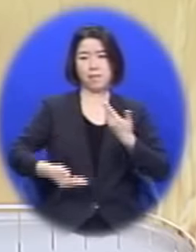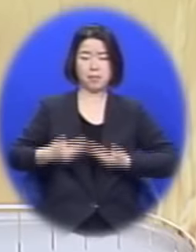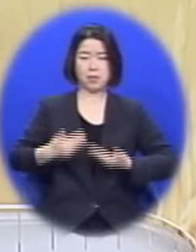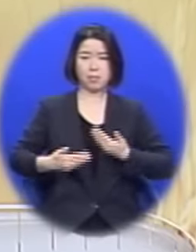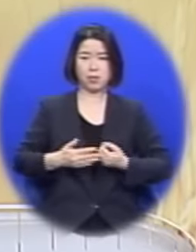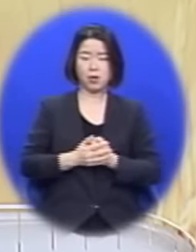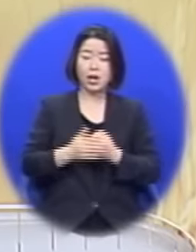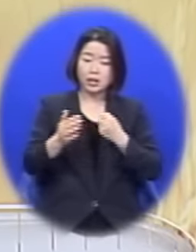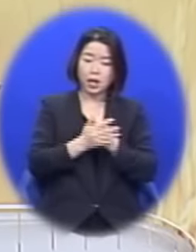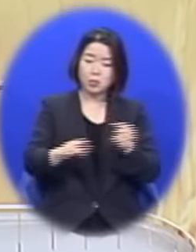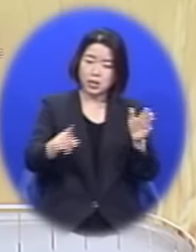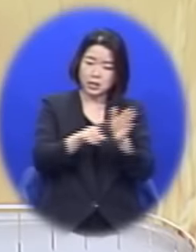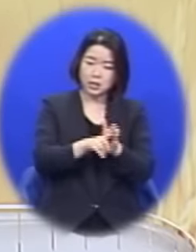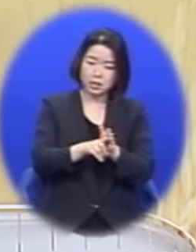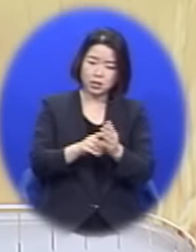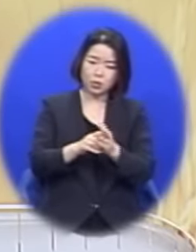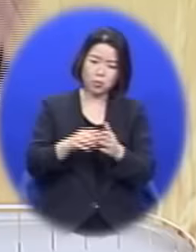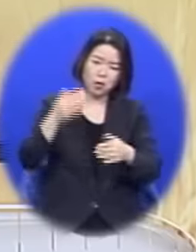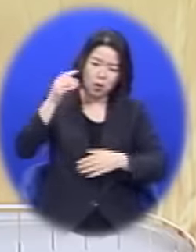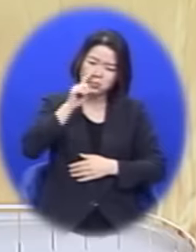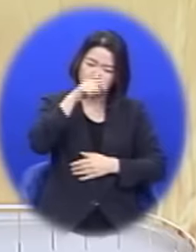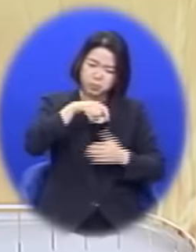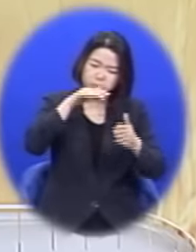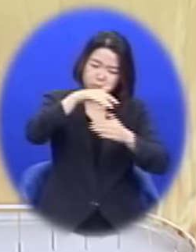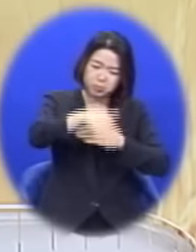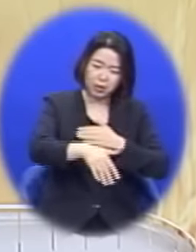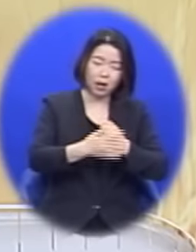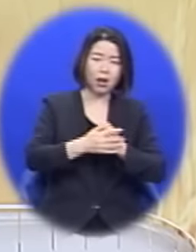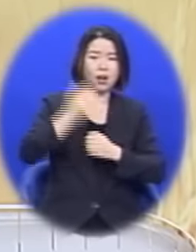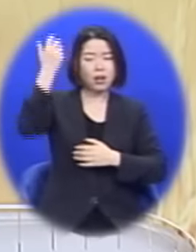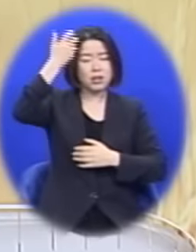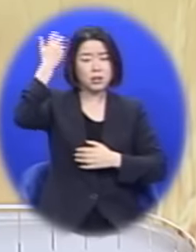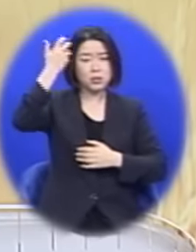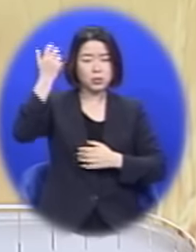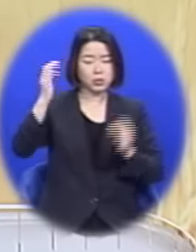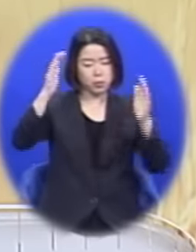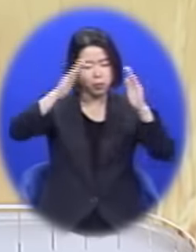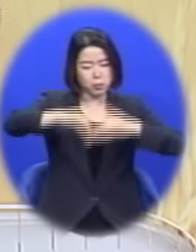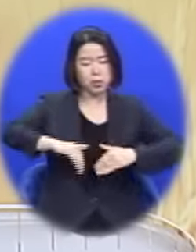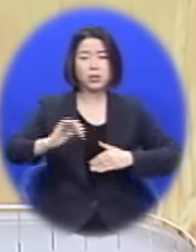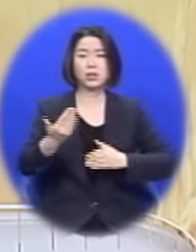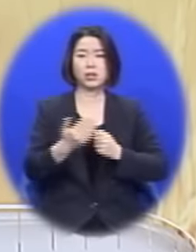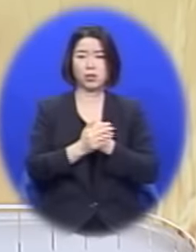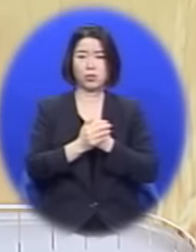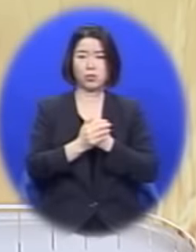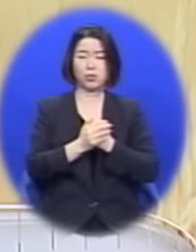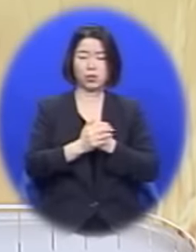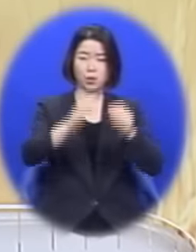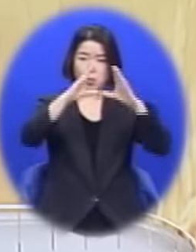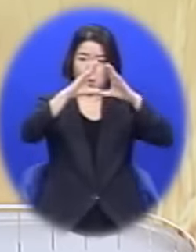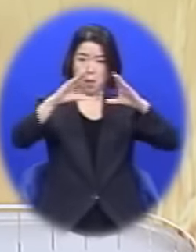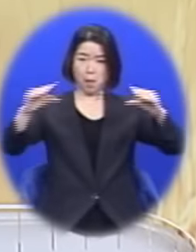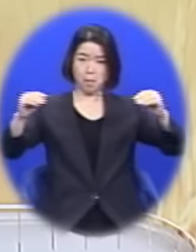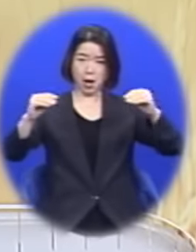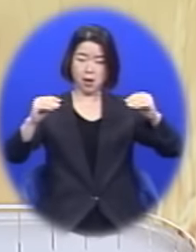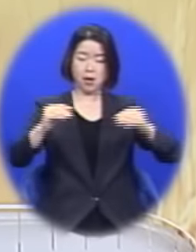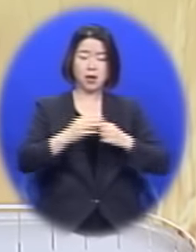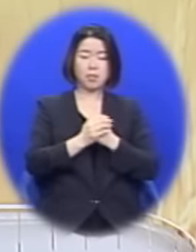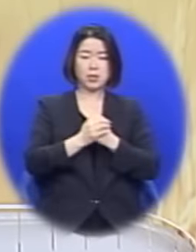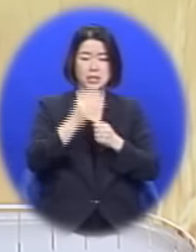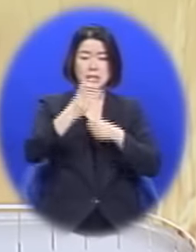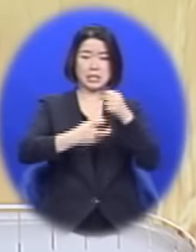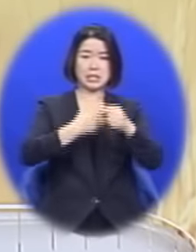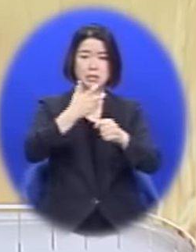완전히 타락하고 그리고 영적으로 완전히 무너지고 결국은 바벨론에 70년 동안 포로로